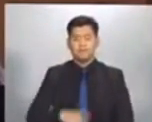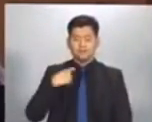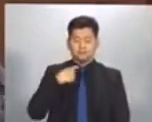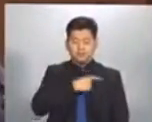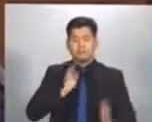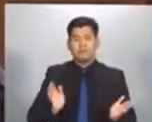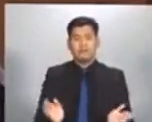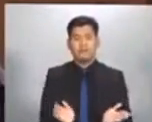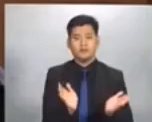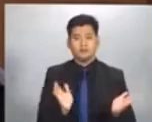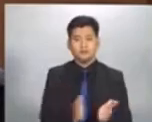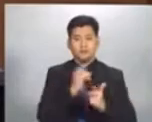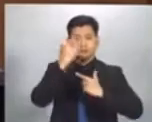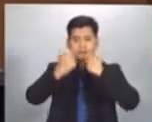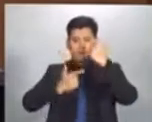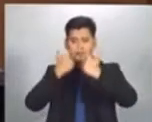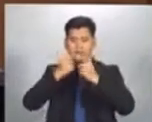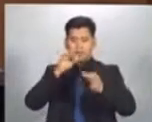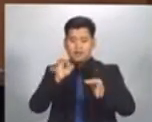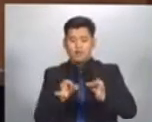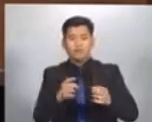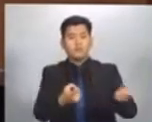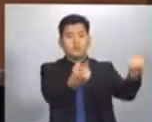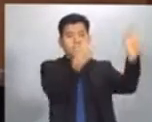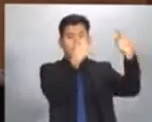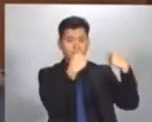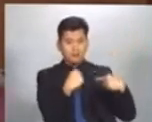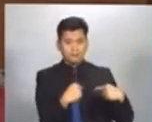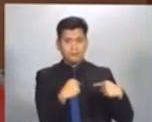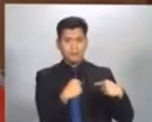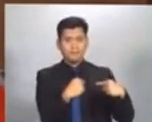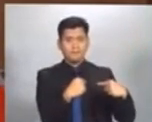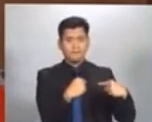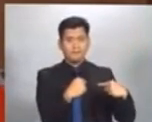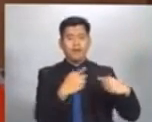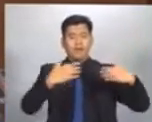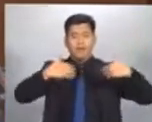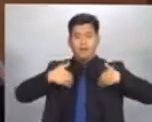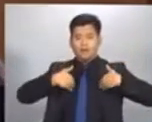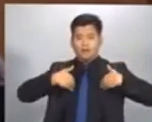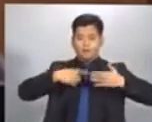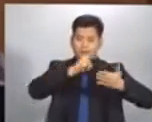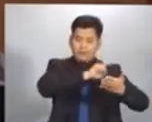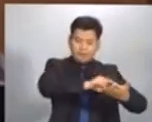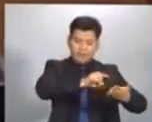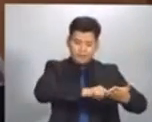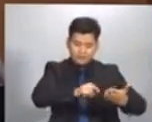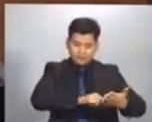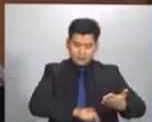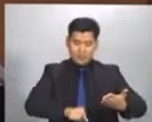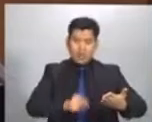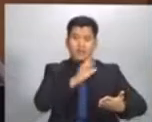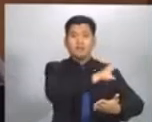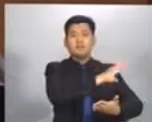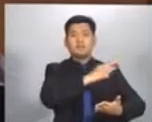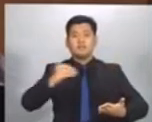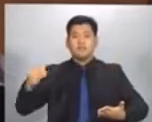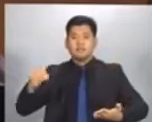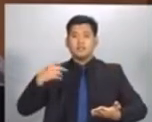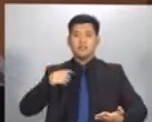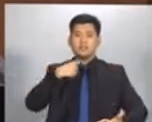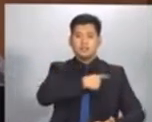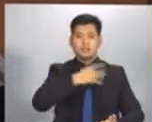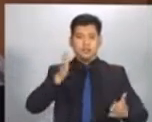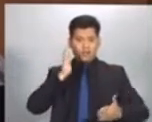menggalakkan pelanconganah kalau datang mengadakan pemeriksaan dan juga kami